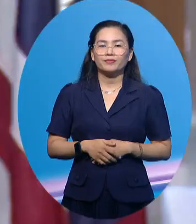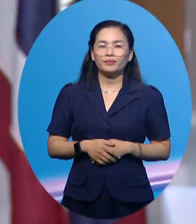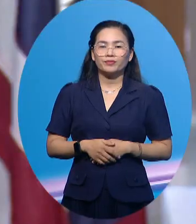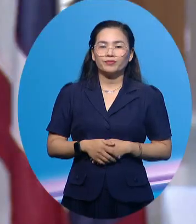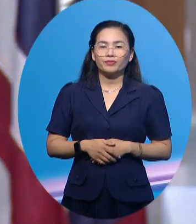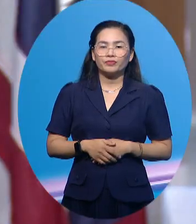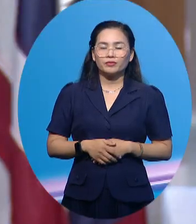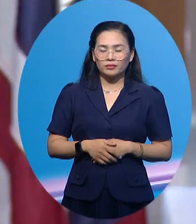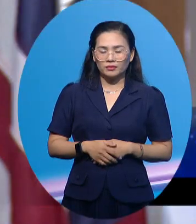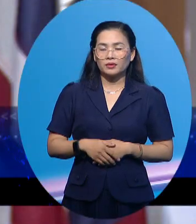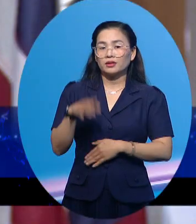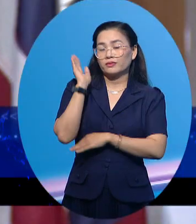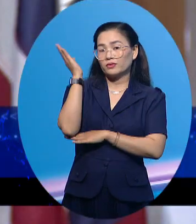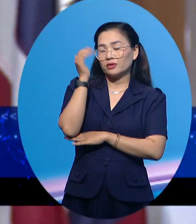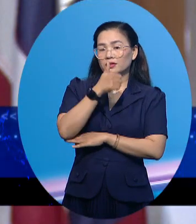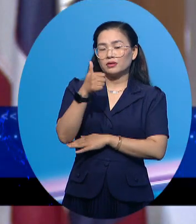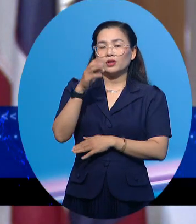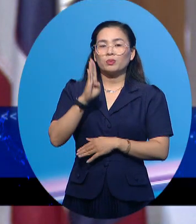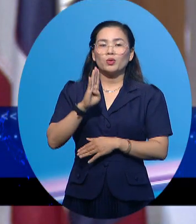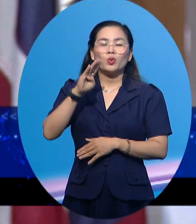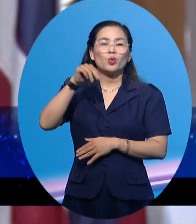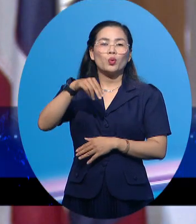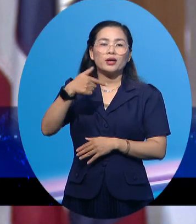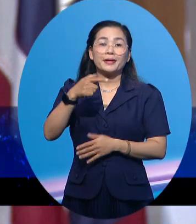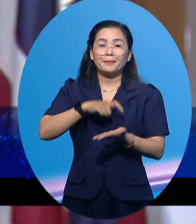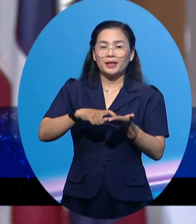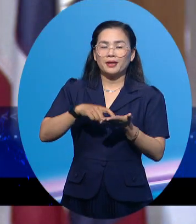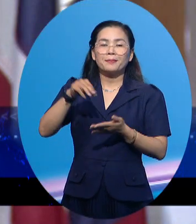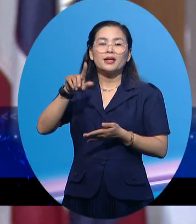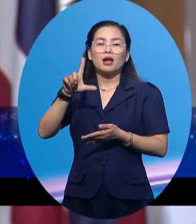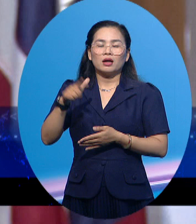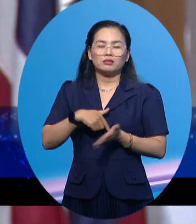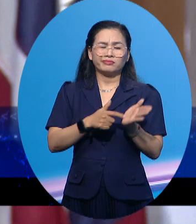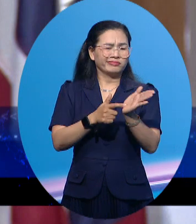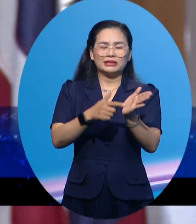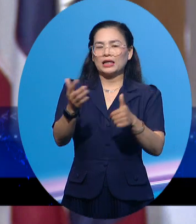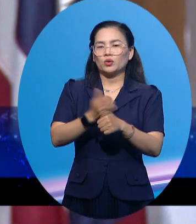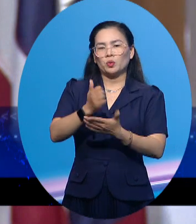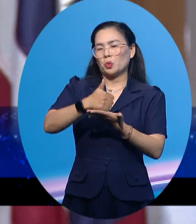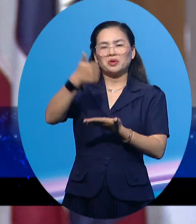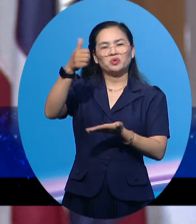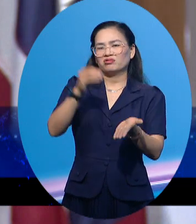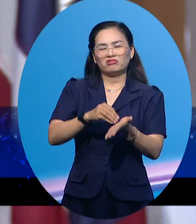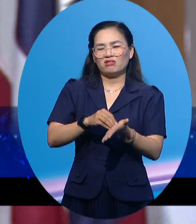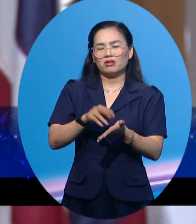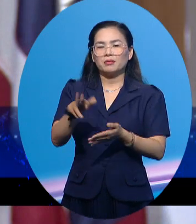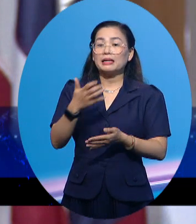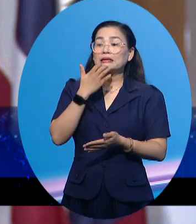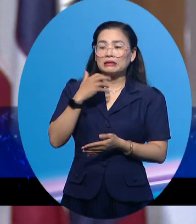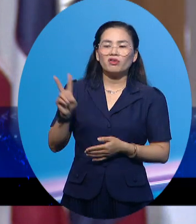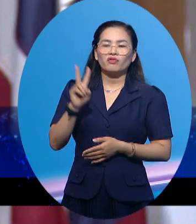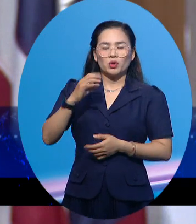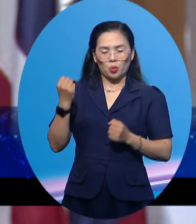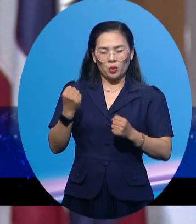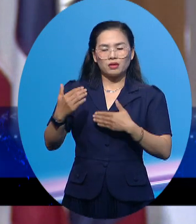gần theo người phát ngôn bộ Ngoại giao mỹ Matthew Miller kết quả đến nay là chưa đủ tốt nhưng cũng nhấn mạnh rằng Israel vẫn